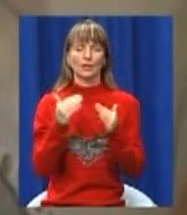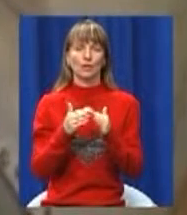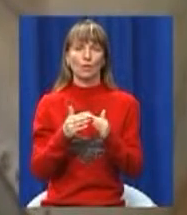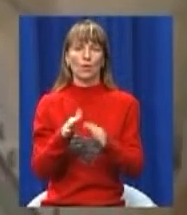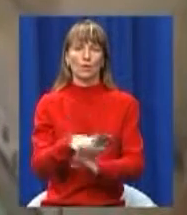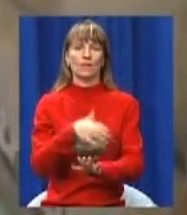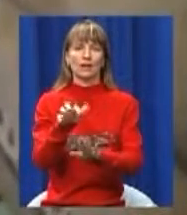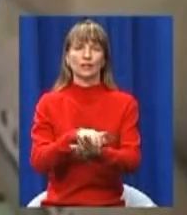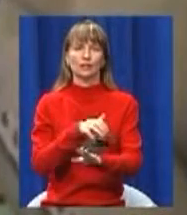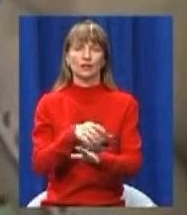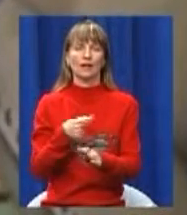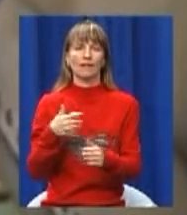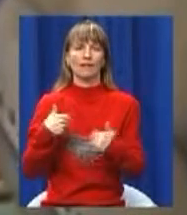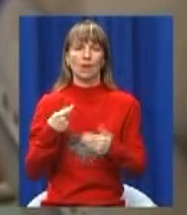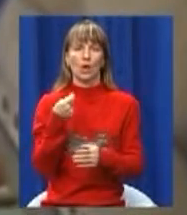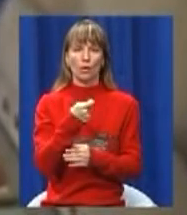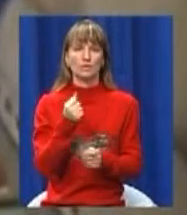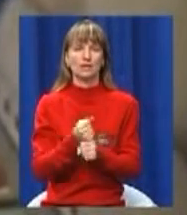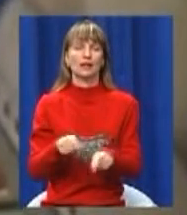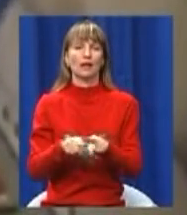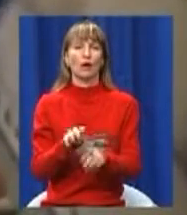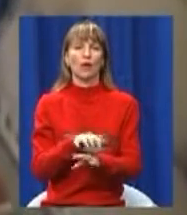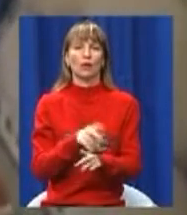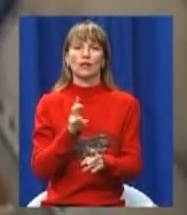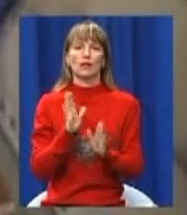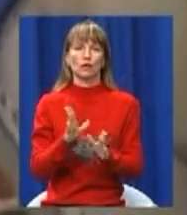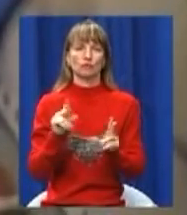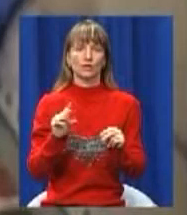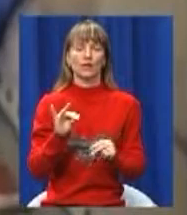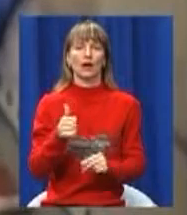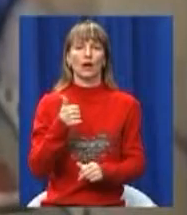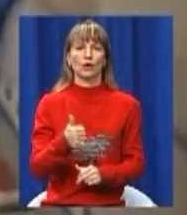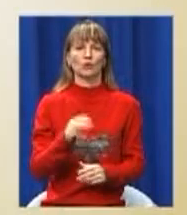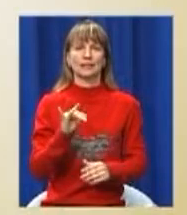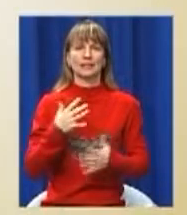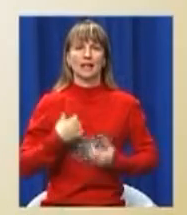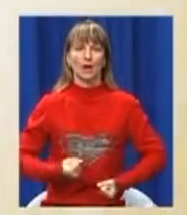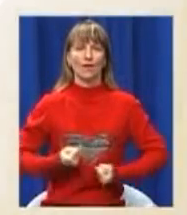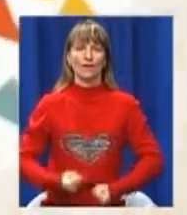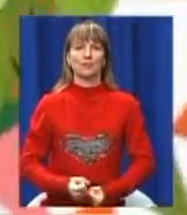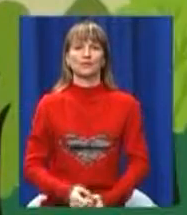вичісування, догляд та вітамінний корм зроблять такого котика не тільки щасливим, а й гарним та здоровим.